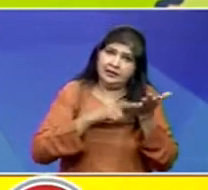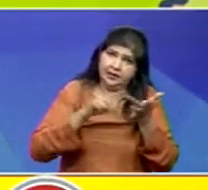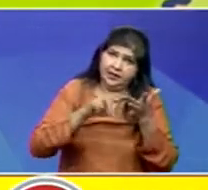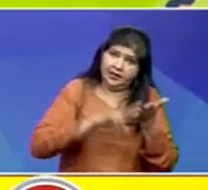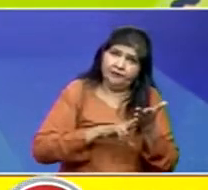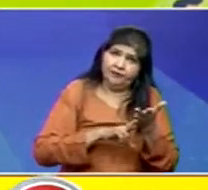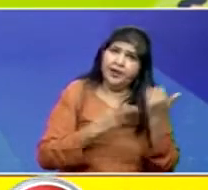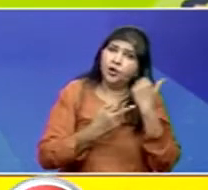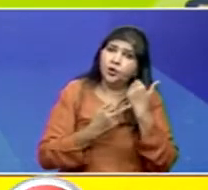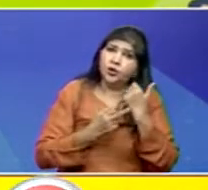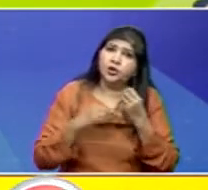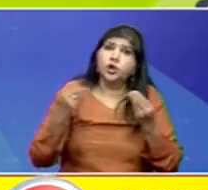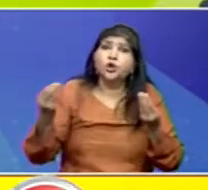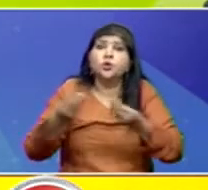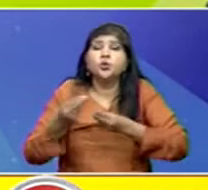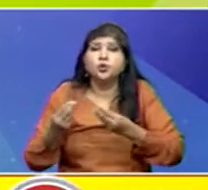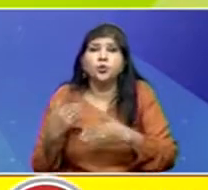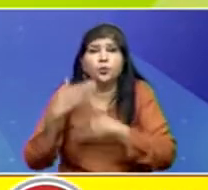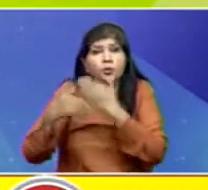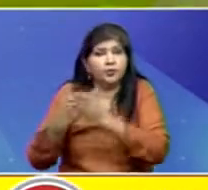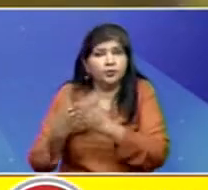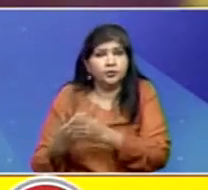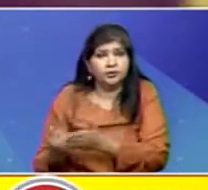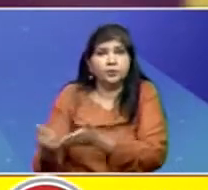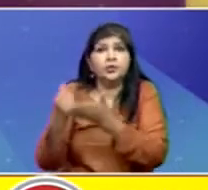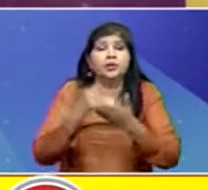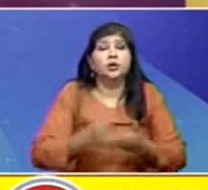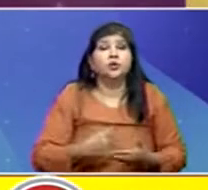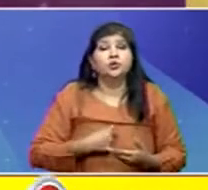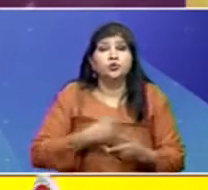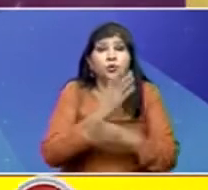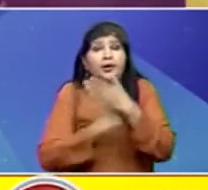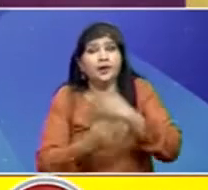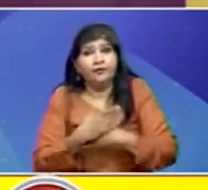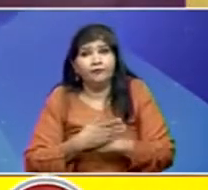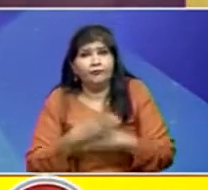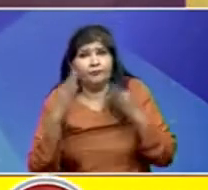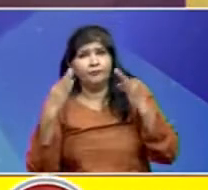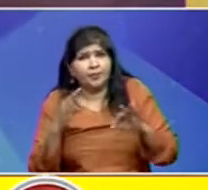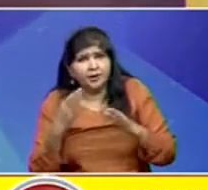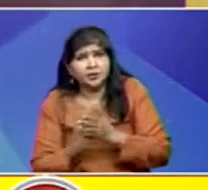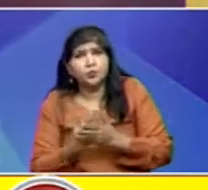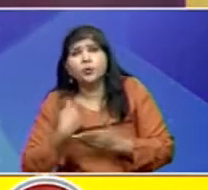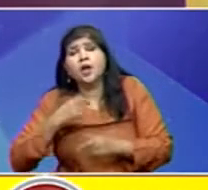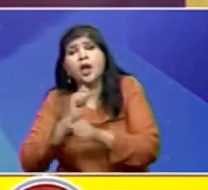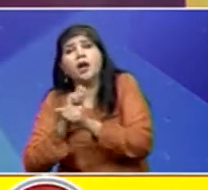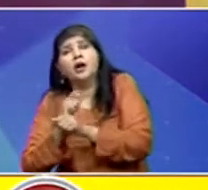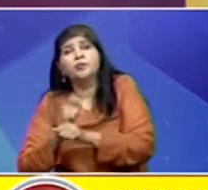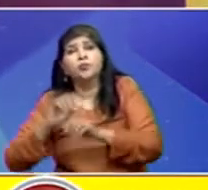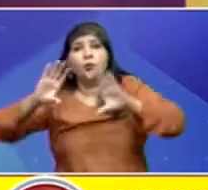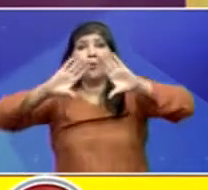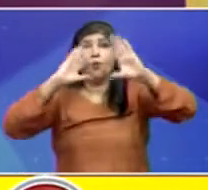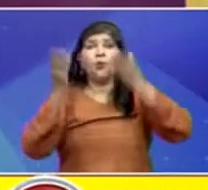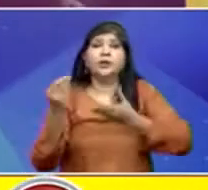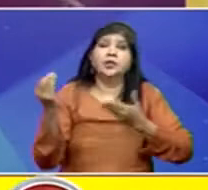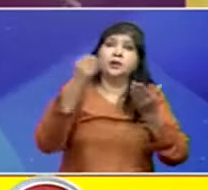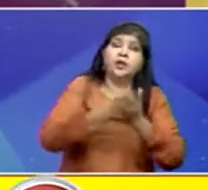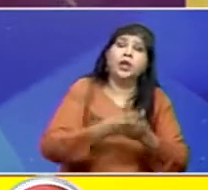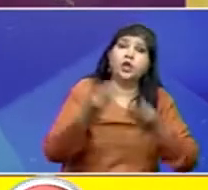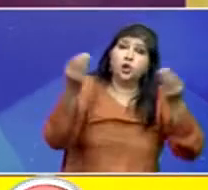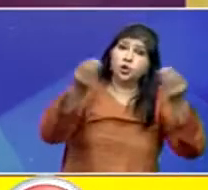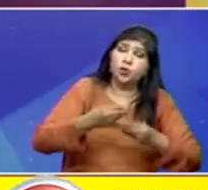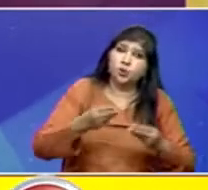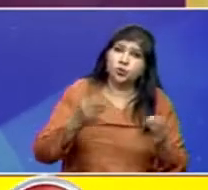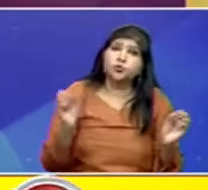प्रमोट कर रही हैं जो दिव्यांग कलाकार हैं उनके काम को दुनिया तक पहुंचाने के लिए भी एक इनोवेटिव